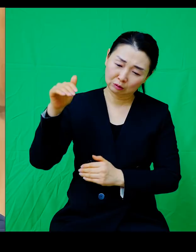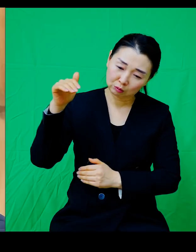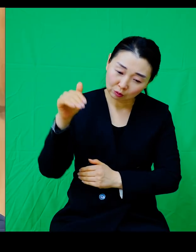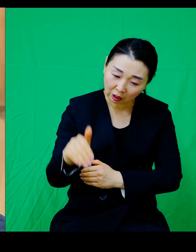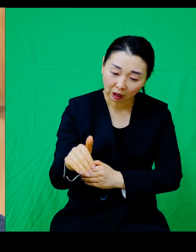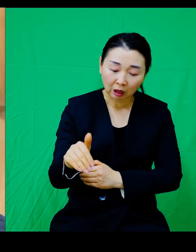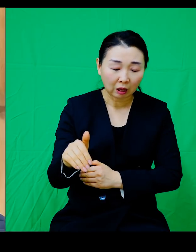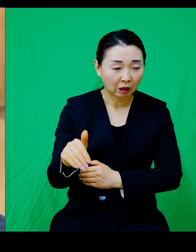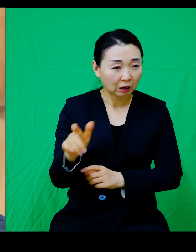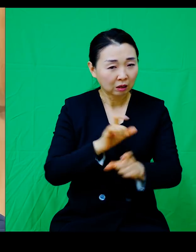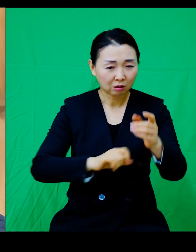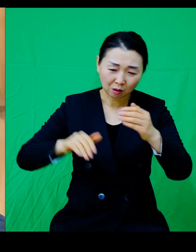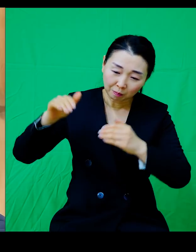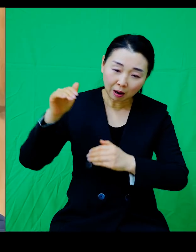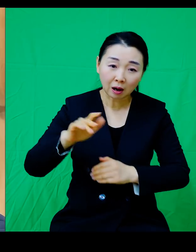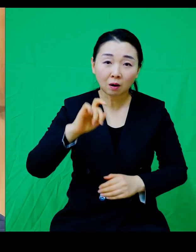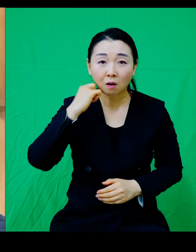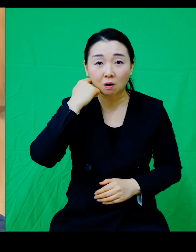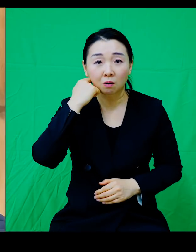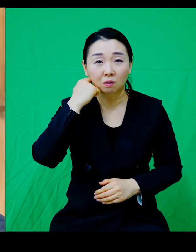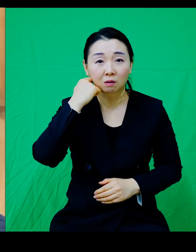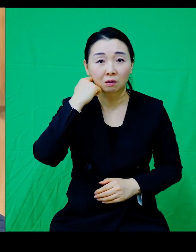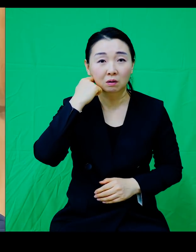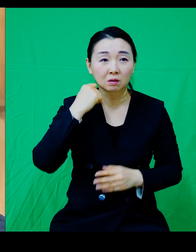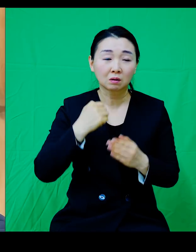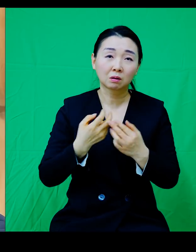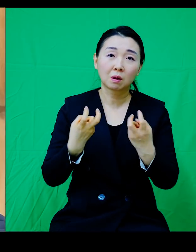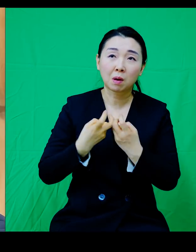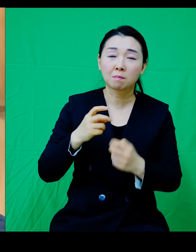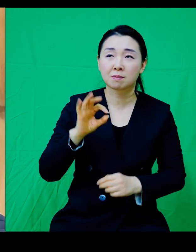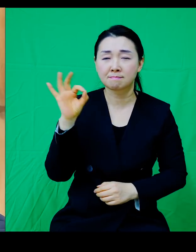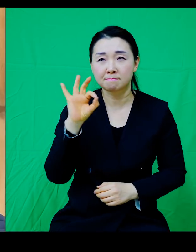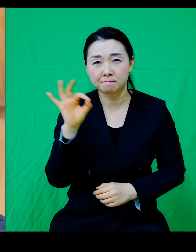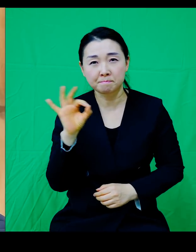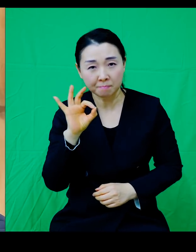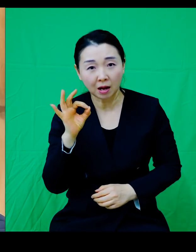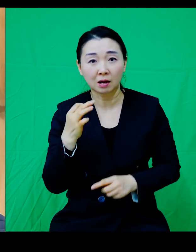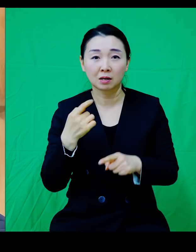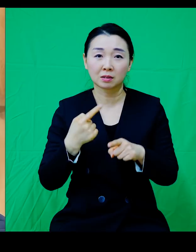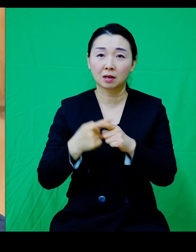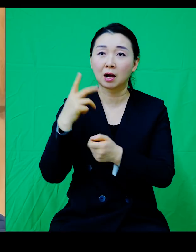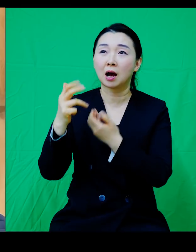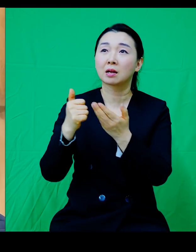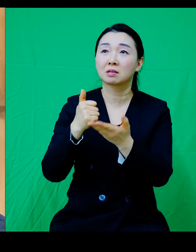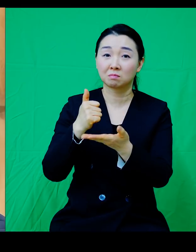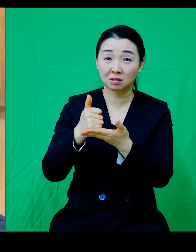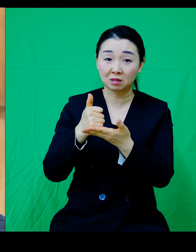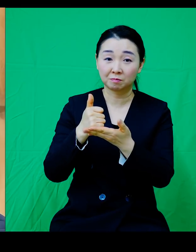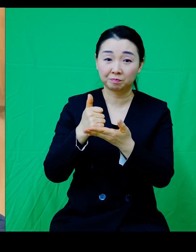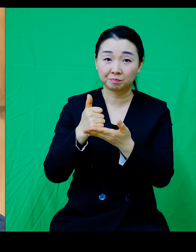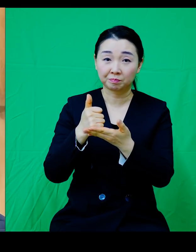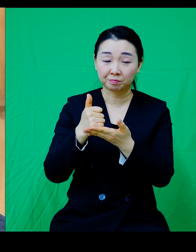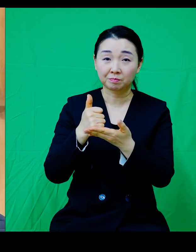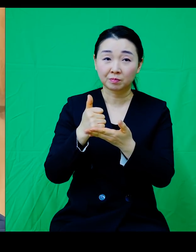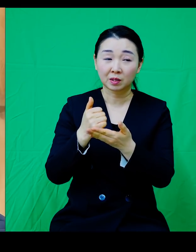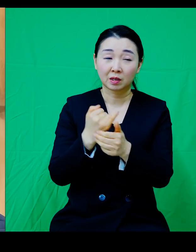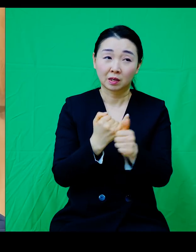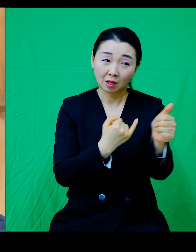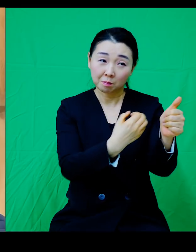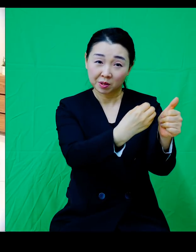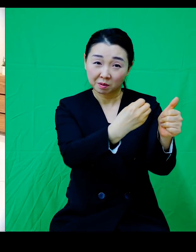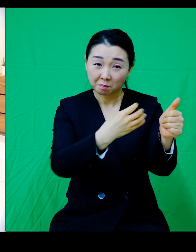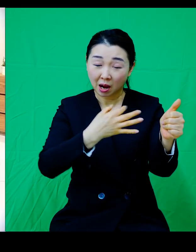바닥에서 더 이상 바닥으로 갈 게 없더라고요. 그래서 계속 이렇게 방법을 막 이렇게 강구하던 끝에 하나님이 남편의